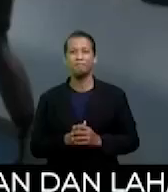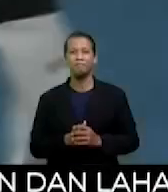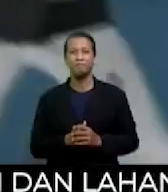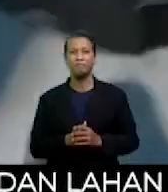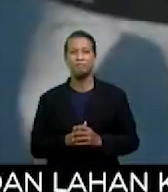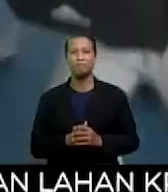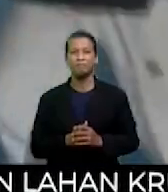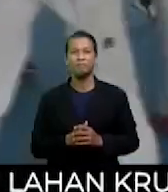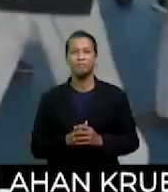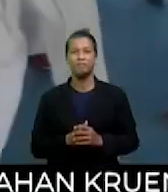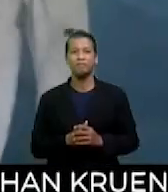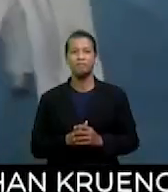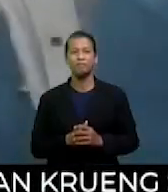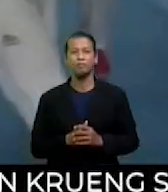melaporkan